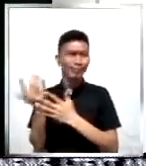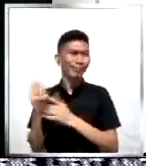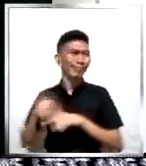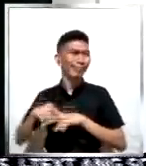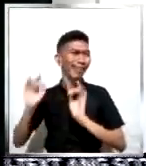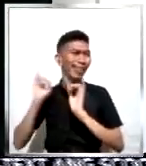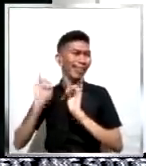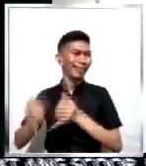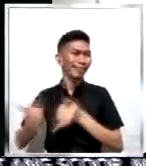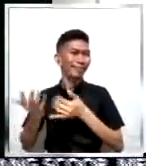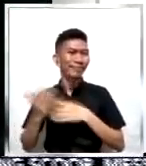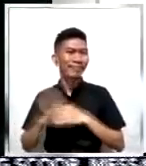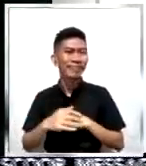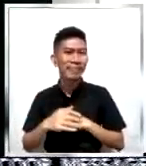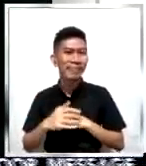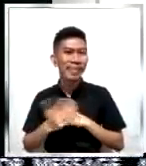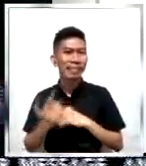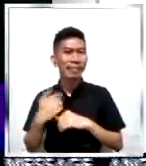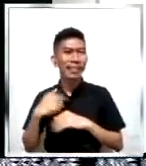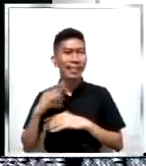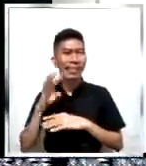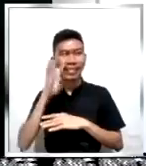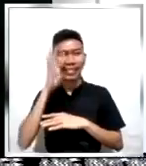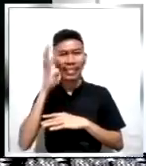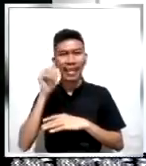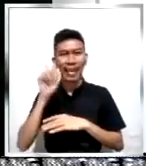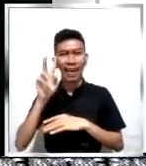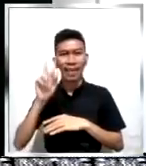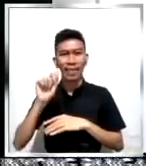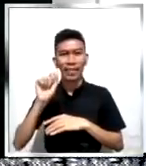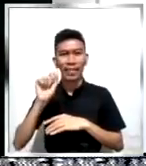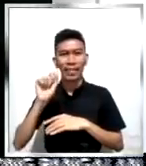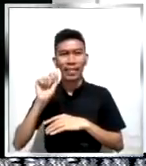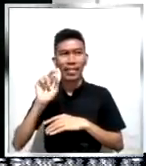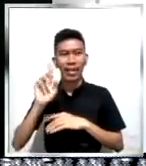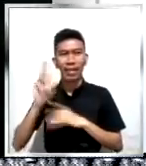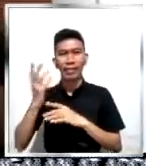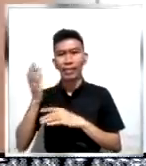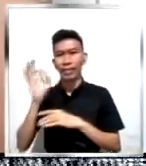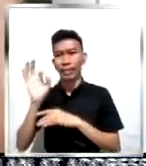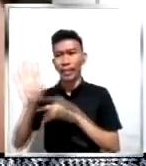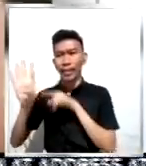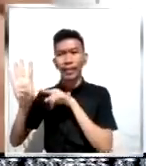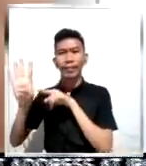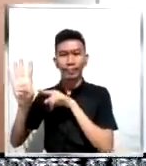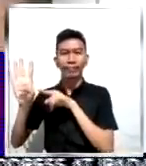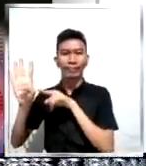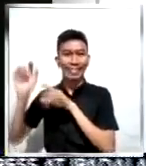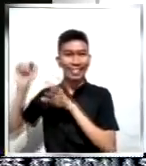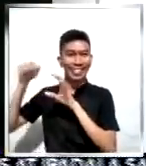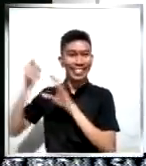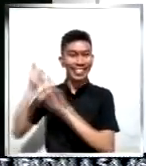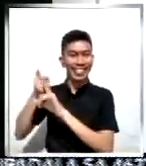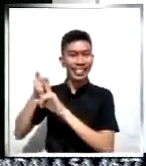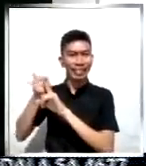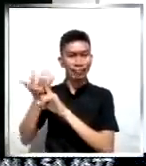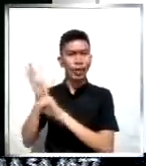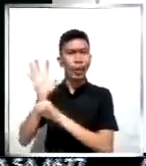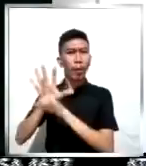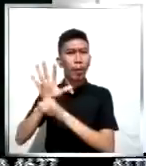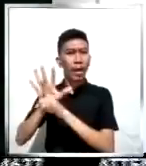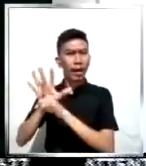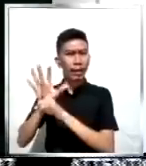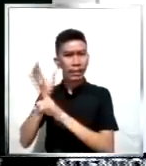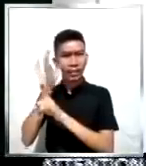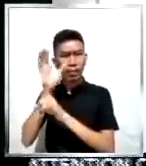Gumawa po ako ng avatar sa Facebook po kasi po nauuso po siya. Kaya lang po,